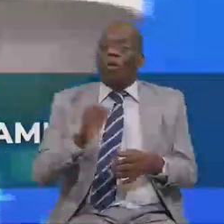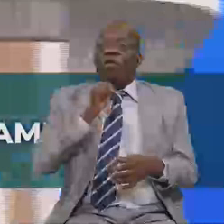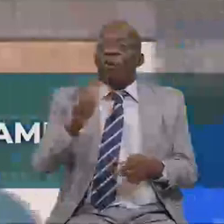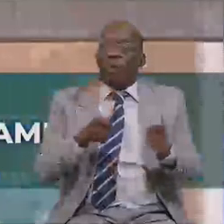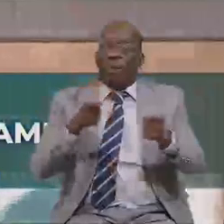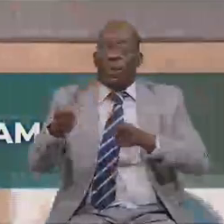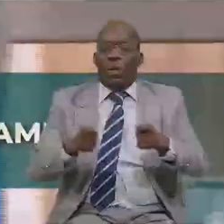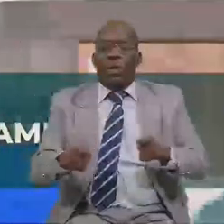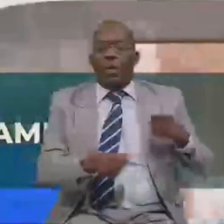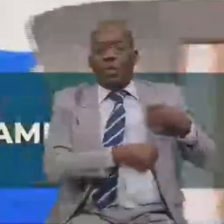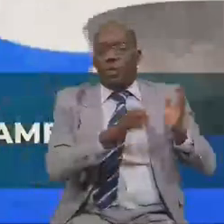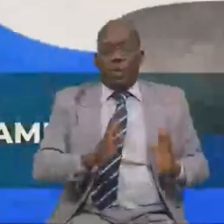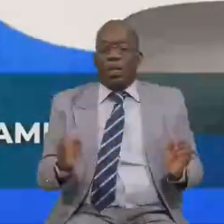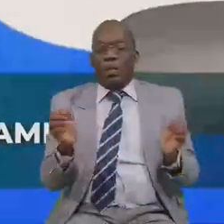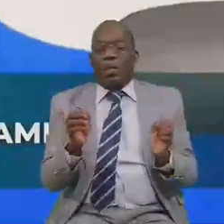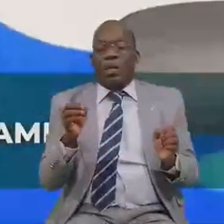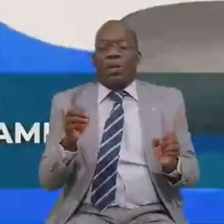soldats indomptés en Christ.